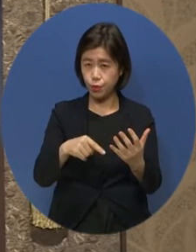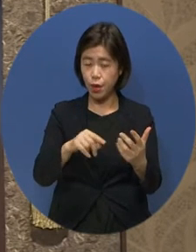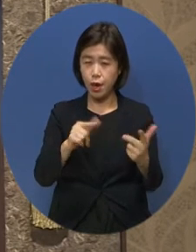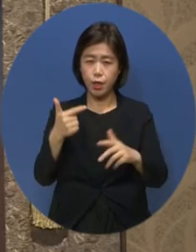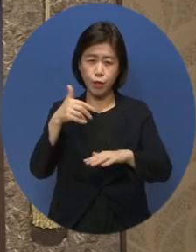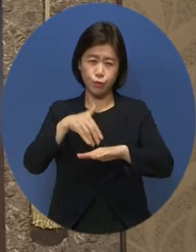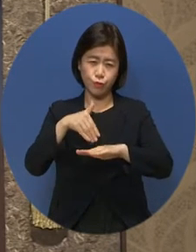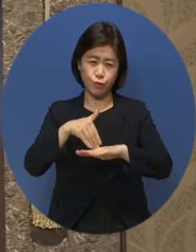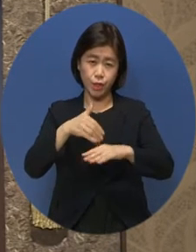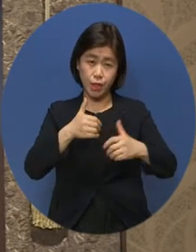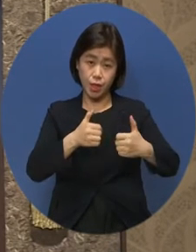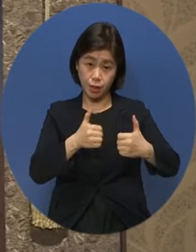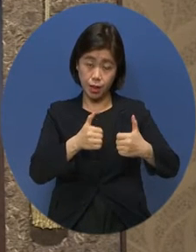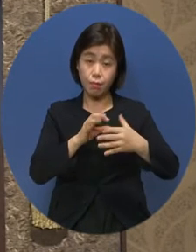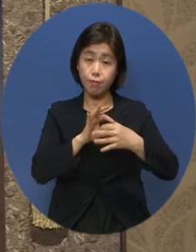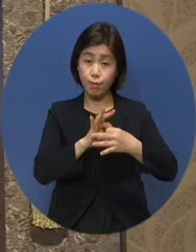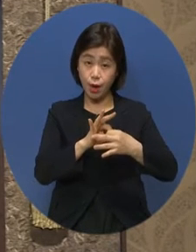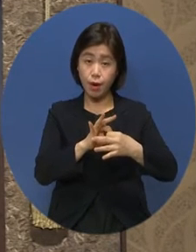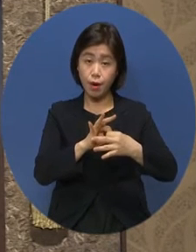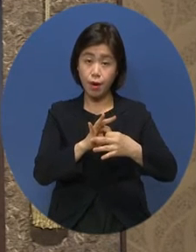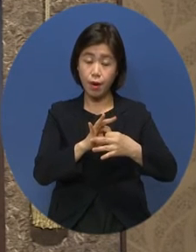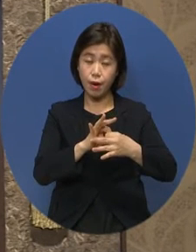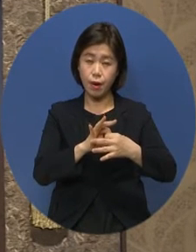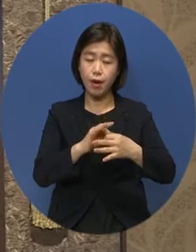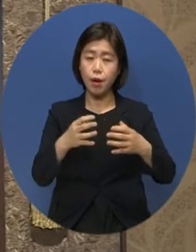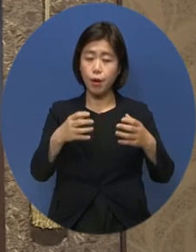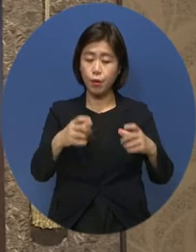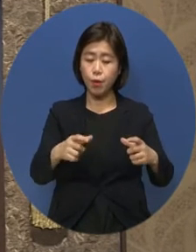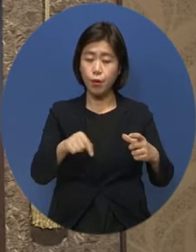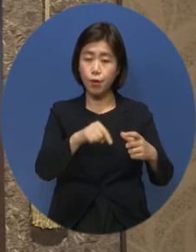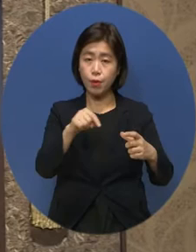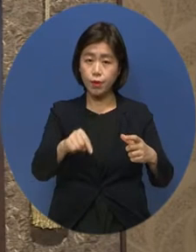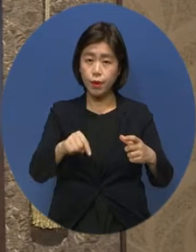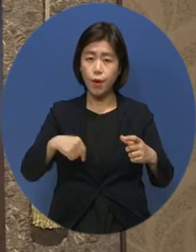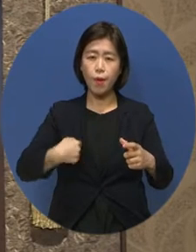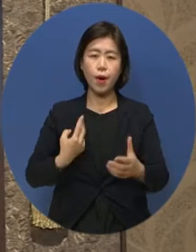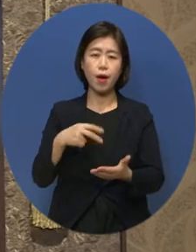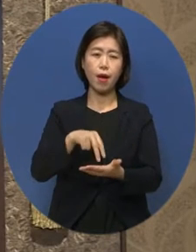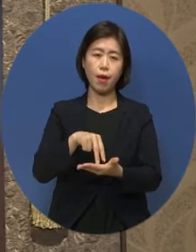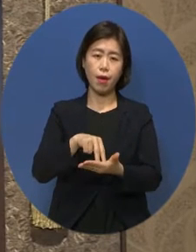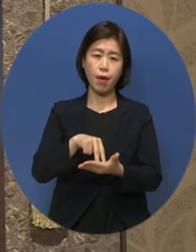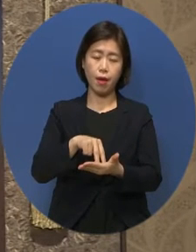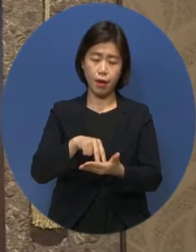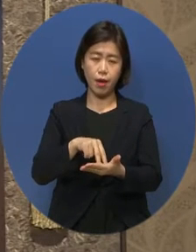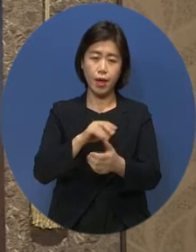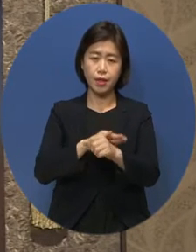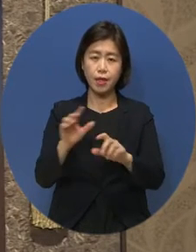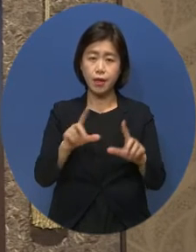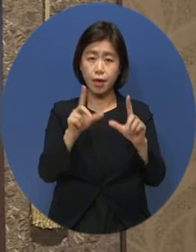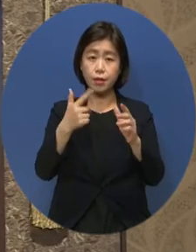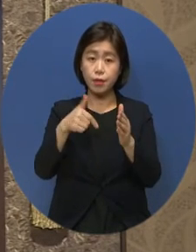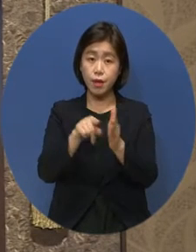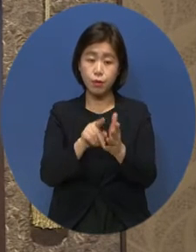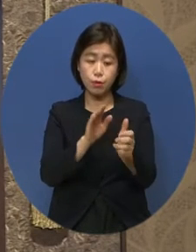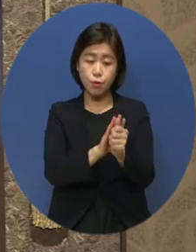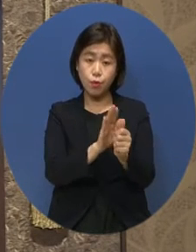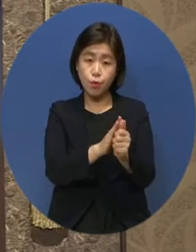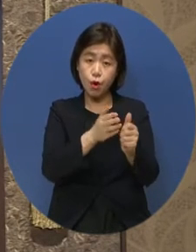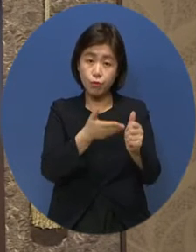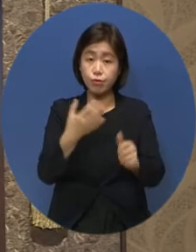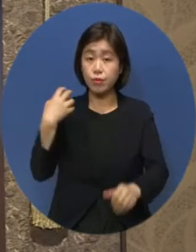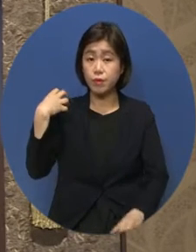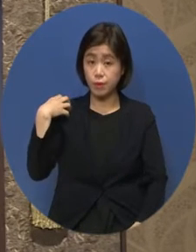훈련 상담 등을 통해서 지역사회에서 자립하고 정착할 수 있도록 지원하는 역할을 주로 좀 담당을 하고